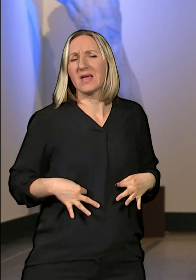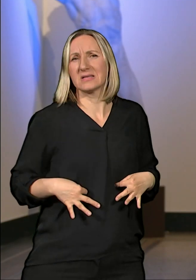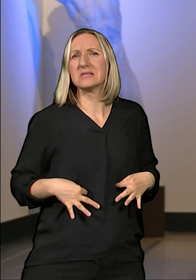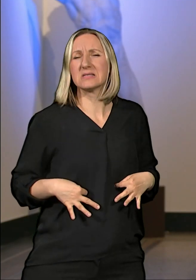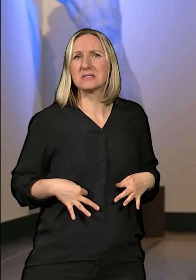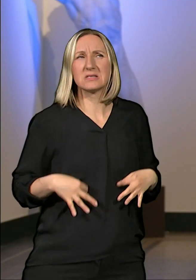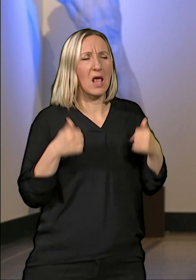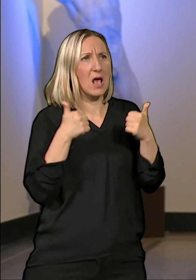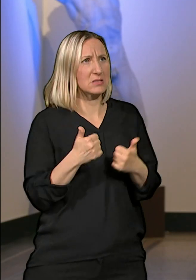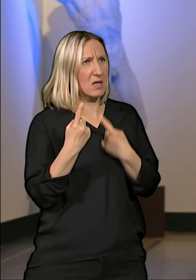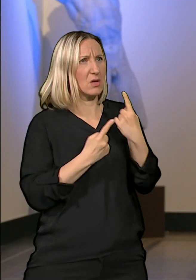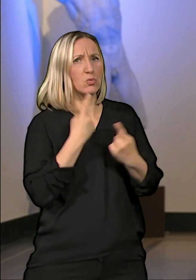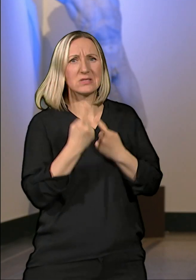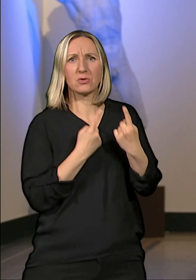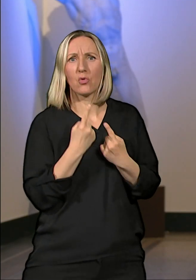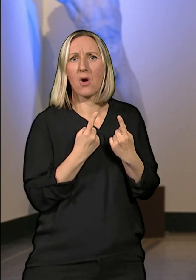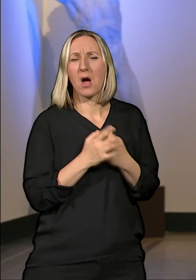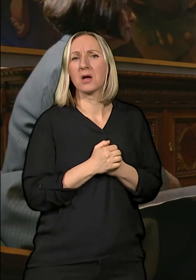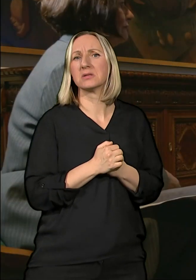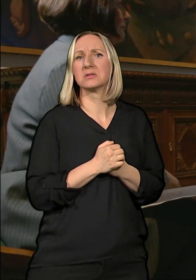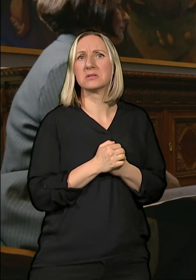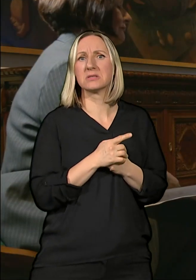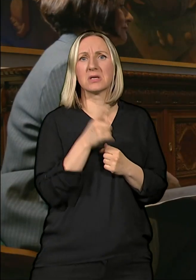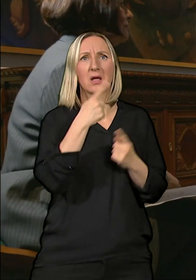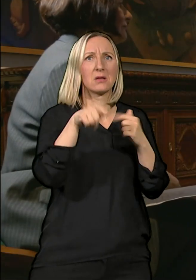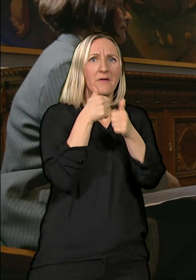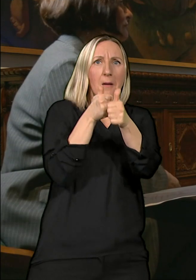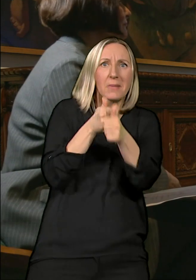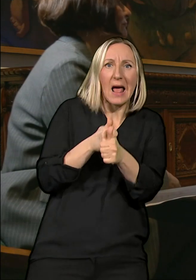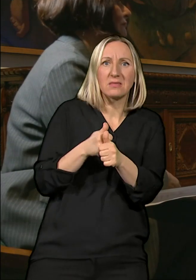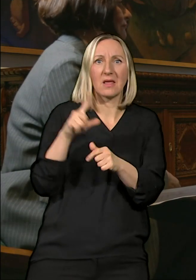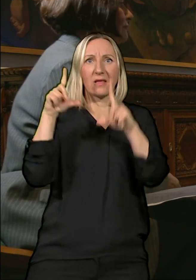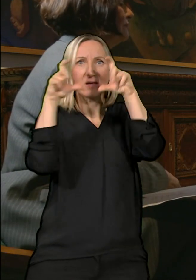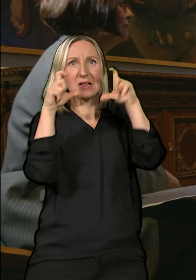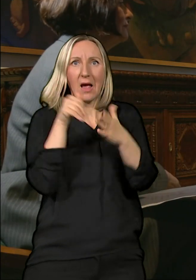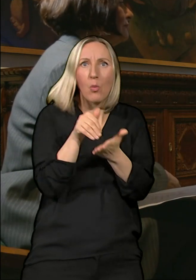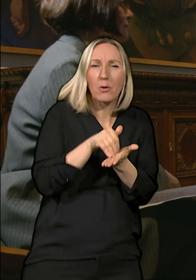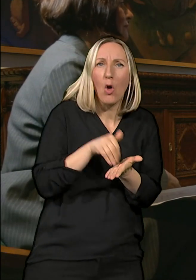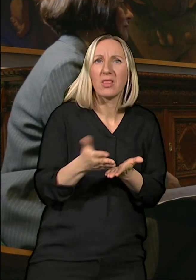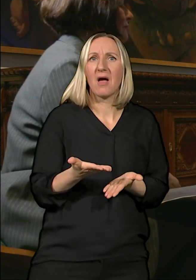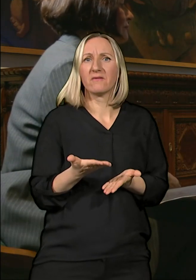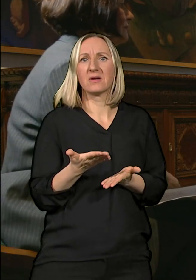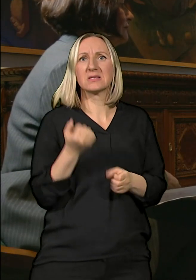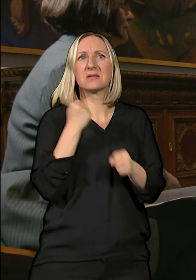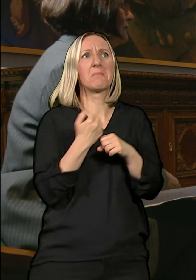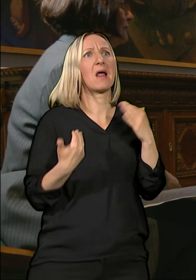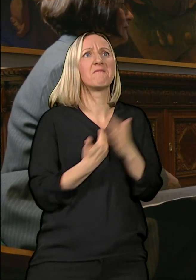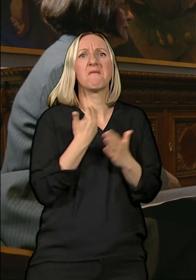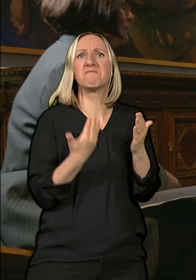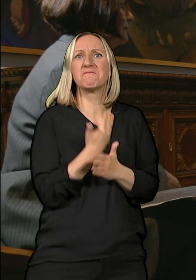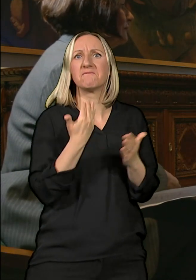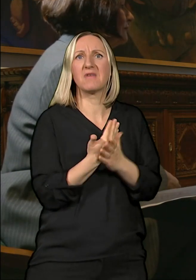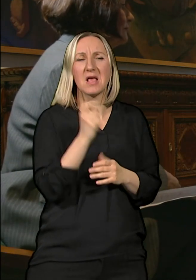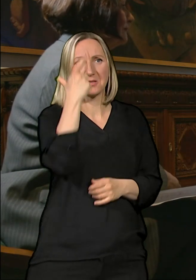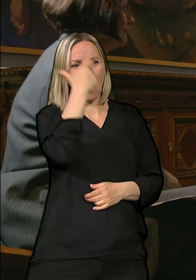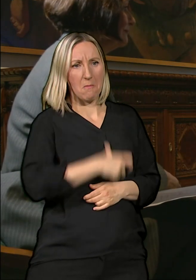u situaciju da vas prate, da vas slikaju u supermarketu, da prave vesti o vama